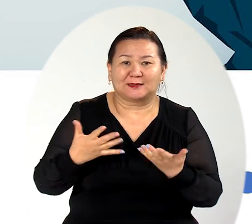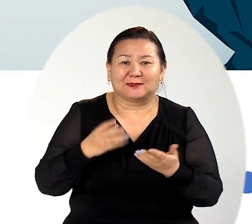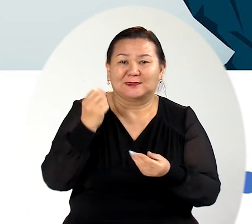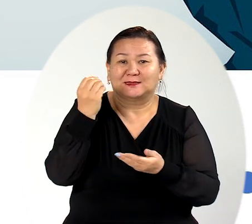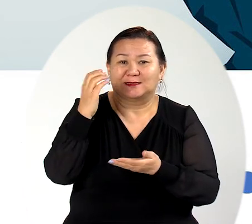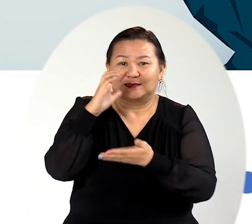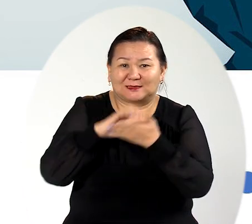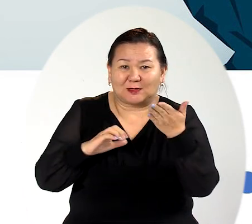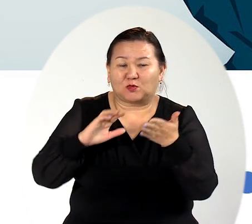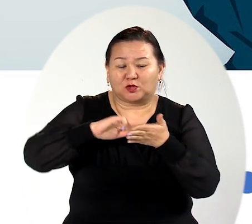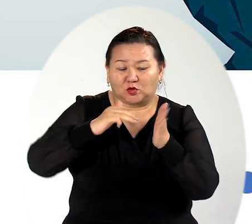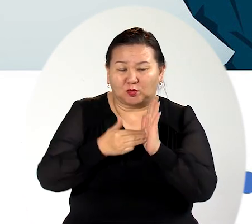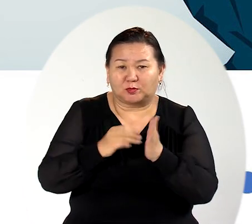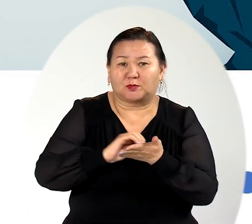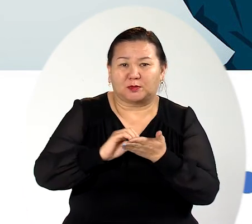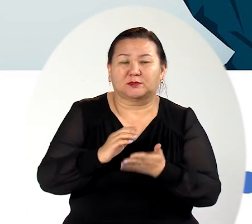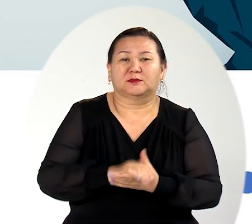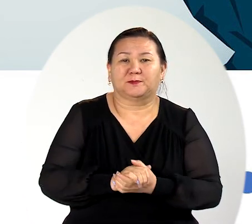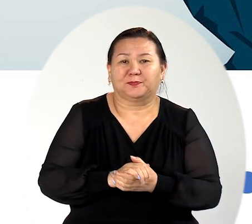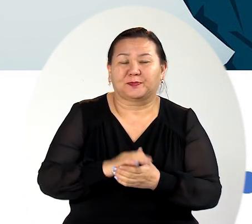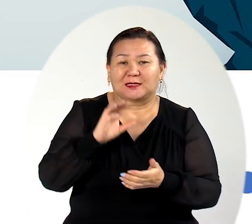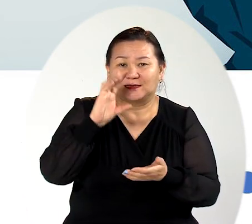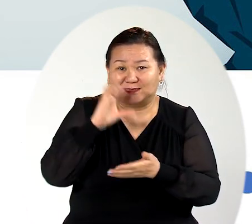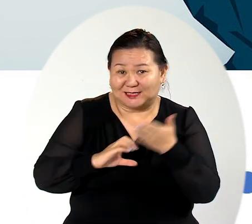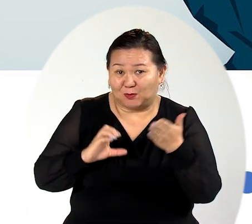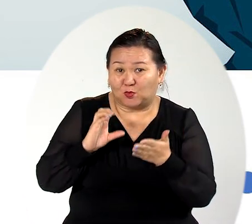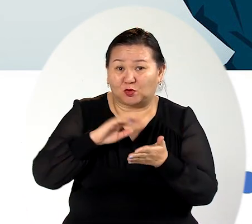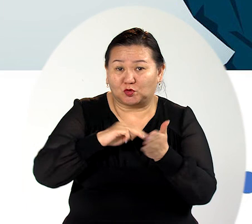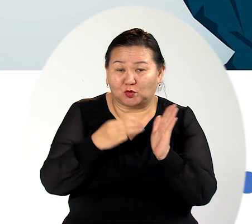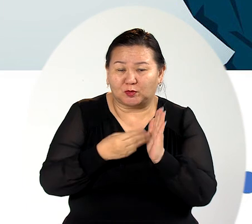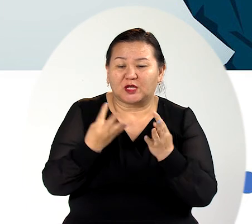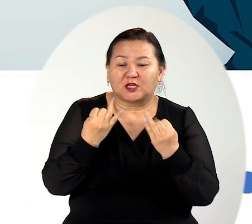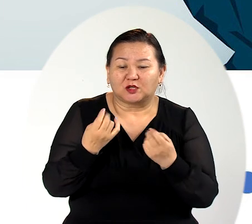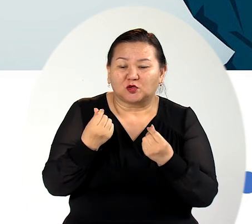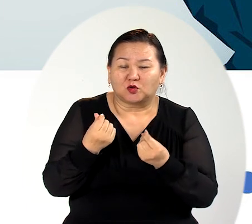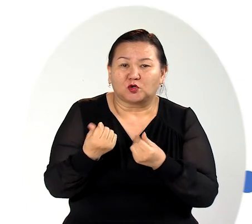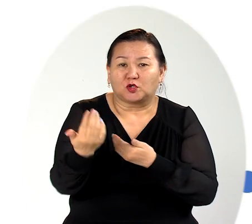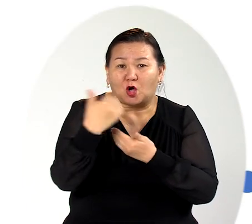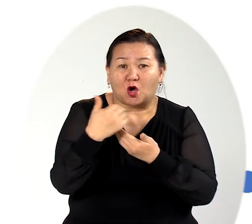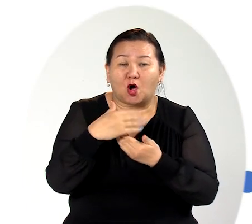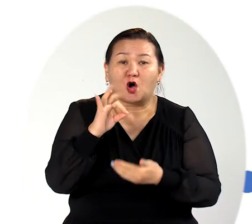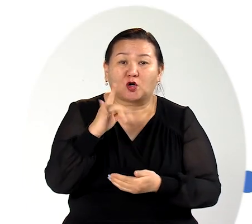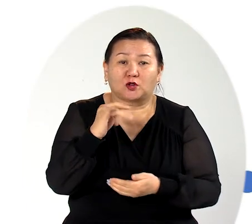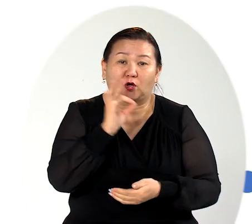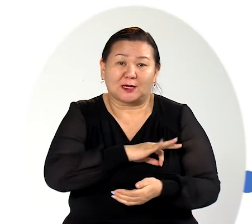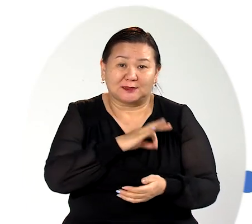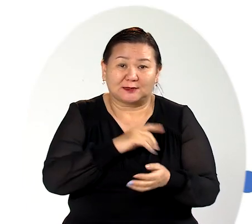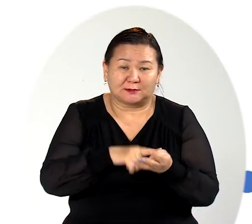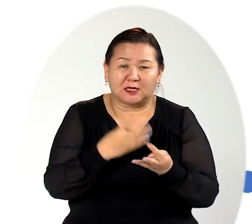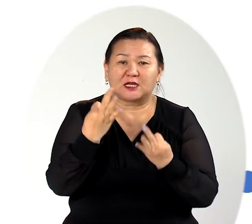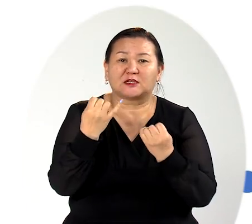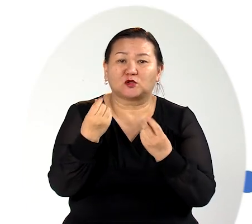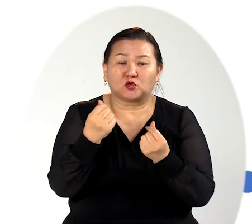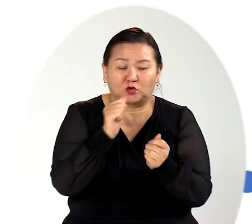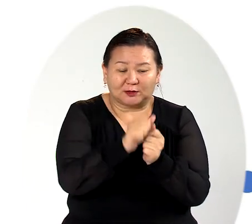бол санхүүгийн төлөвлөгөөгөө боловсруулах хэрэгтэй. За санхүүгийн төлөвлөгөө маань бол хэдийн хэмжээний орлого болох юм бэ? Төслийн хугацаанд хэдийн